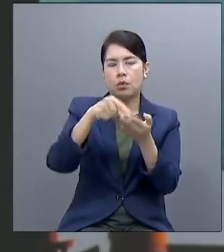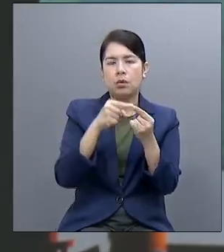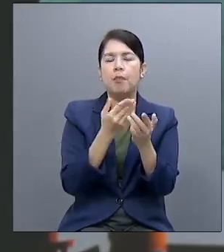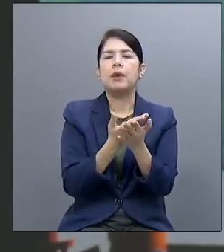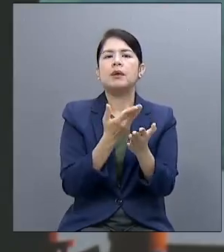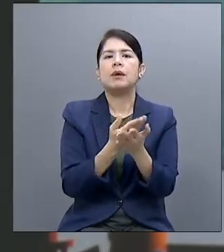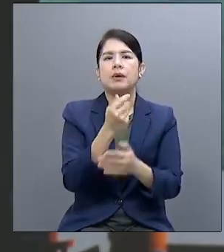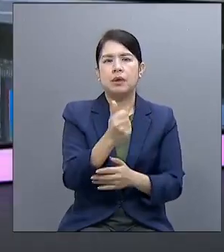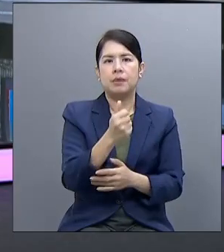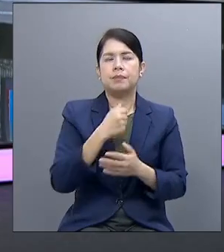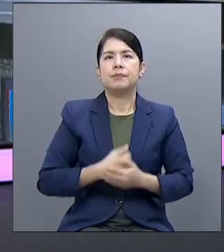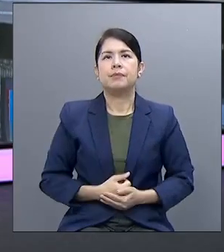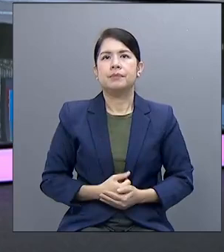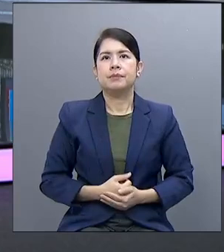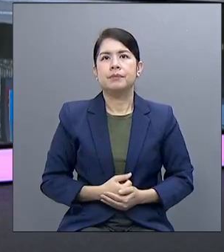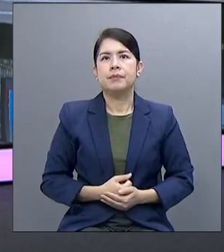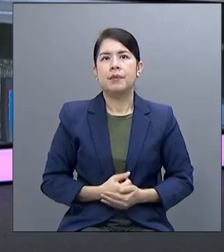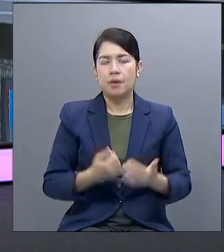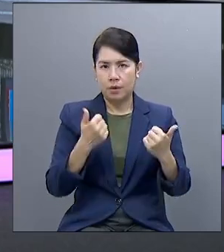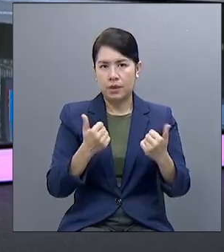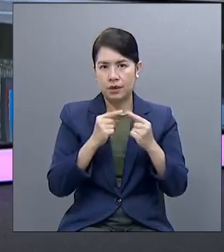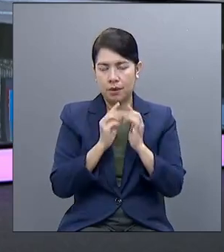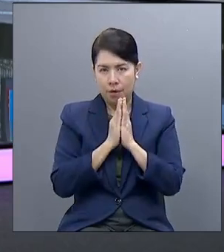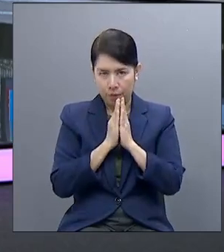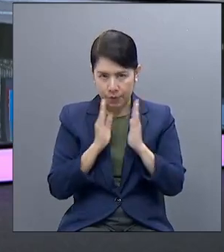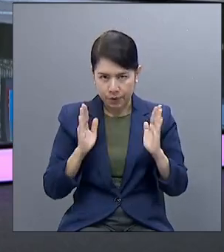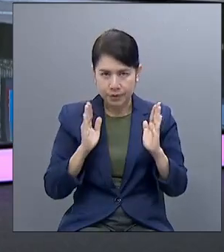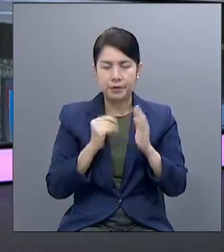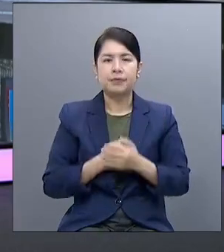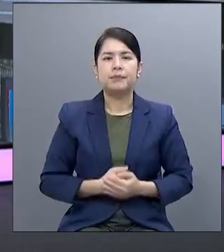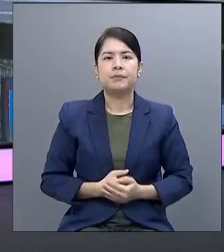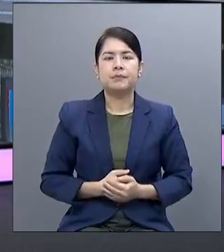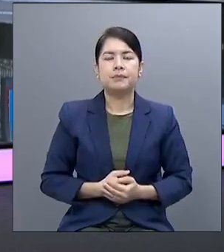ข์ลงไปนี้ได้แจ้งไว ้ใช่ค่ะ นะครับเอาวันนี้ขอบคุณน้องอ้อมครับ ขอบพระคุณค่ะ สวัสดีค่ะ